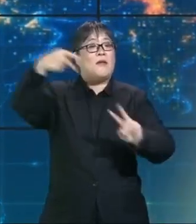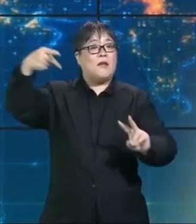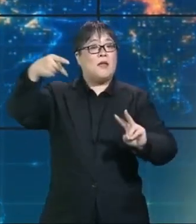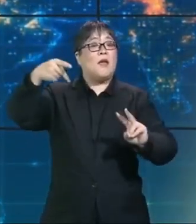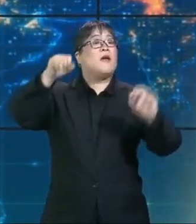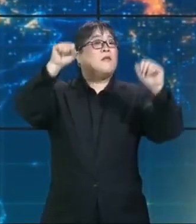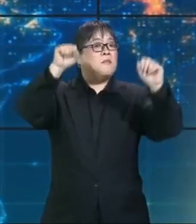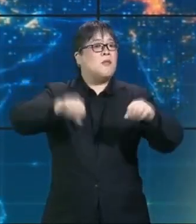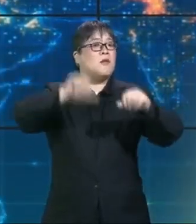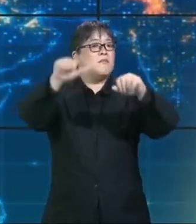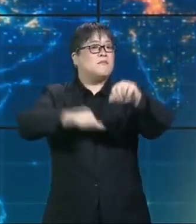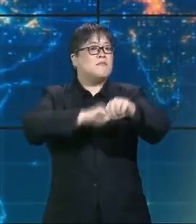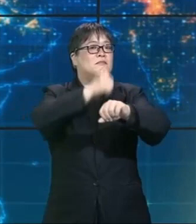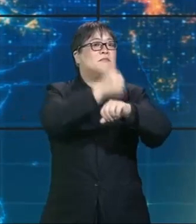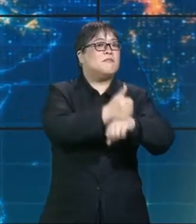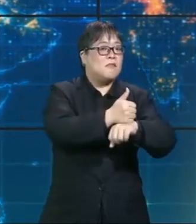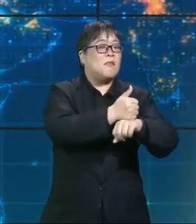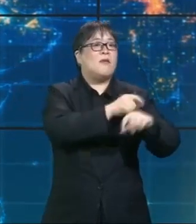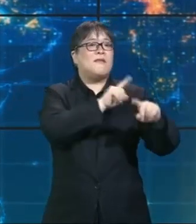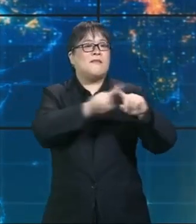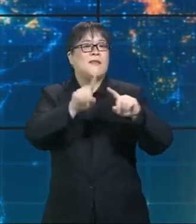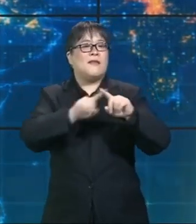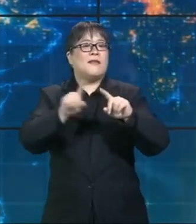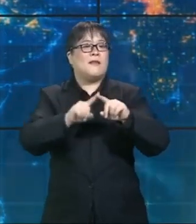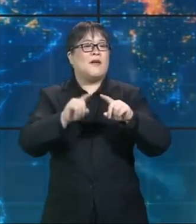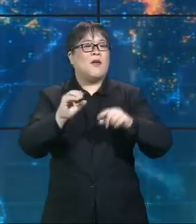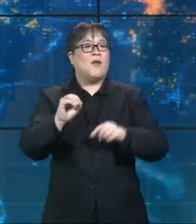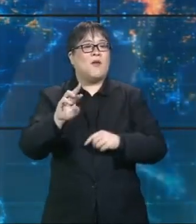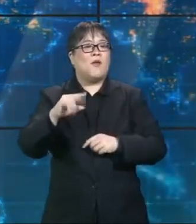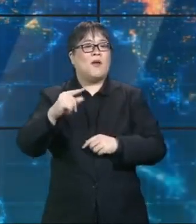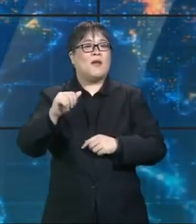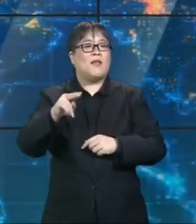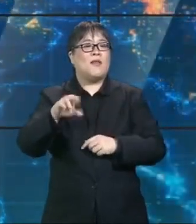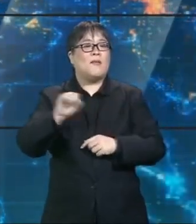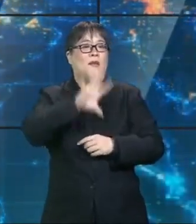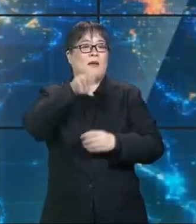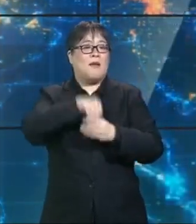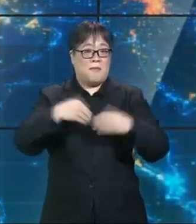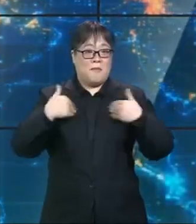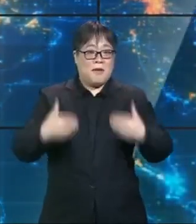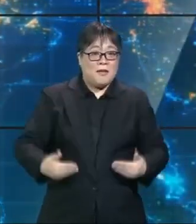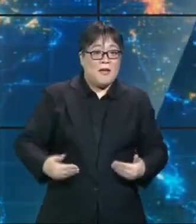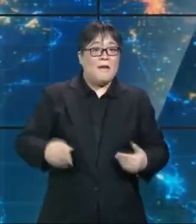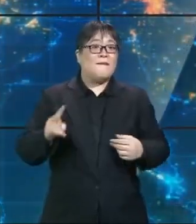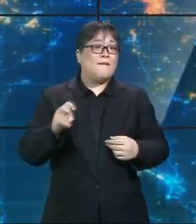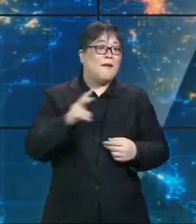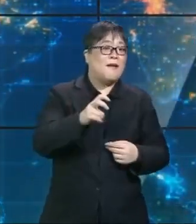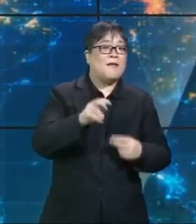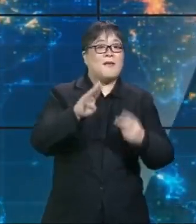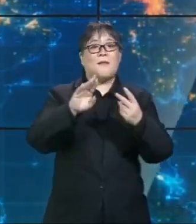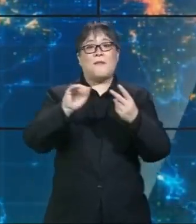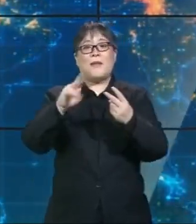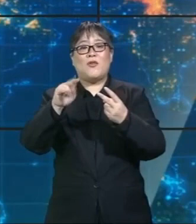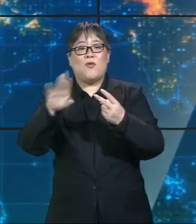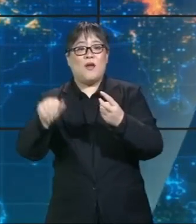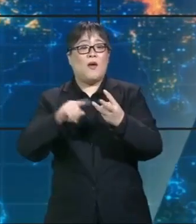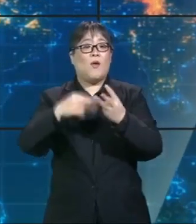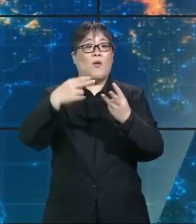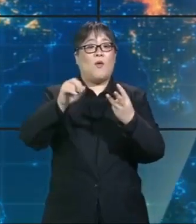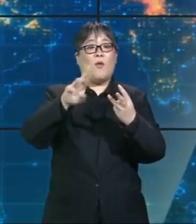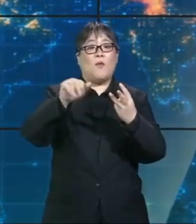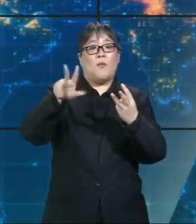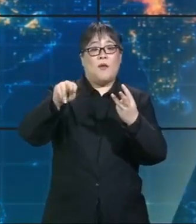DNA yang boleh dibentuk untuk melekat kepada pelbagai bentuk organisma dalam badan termasuk virus,